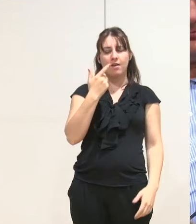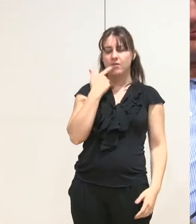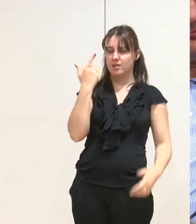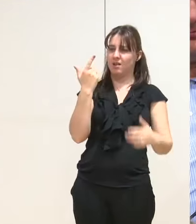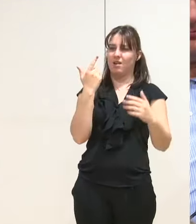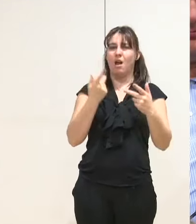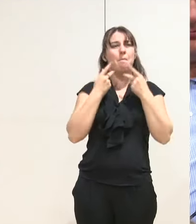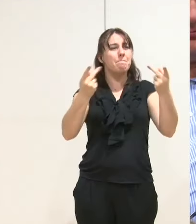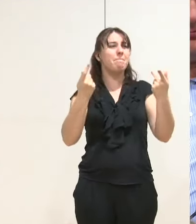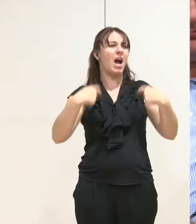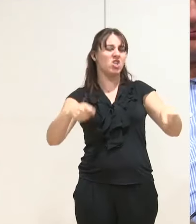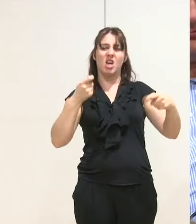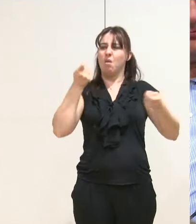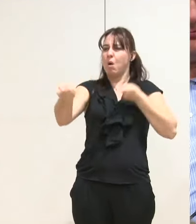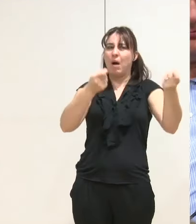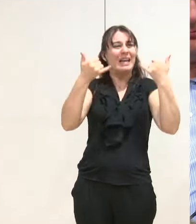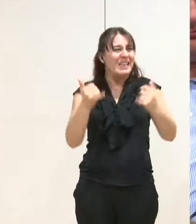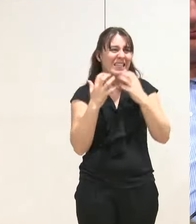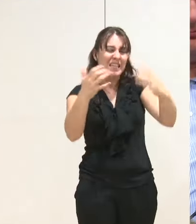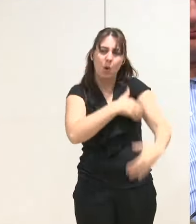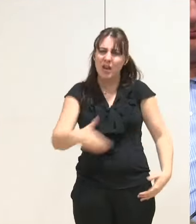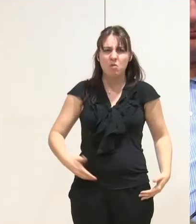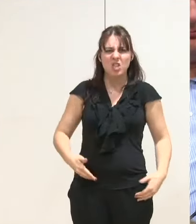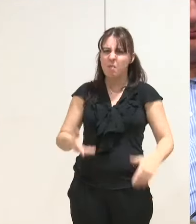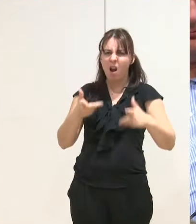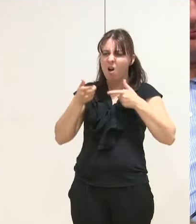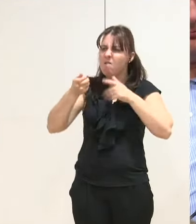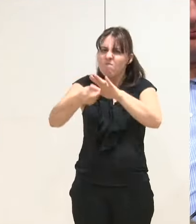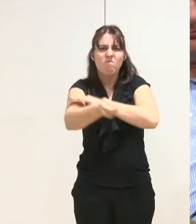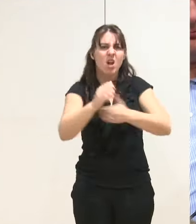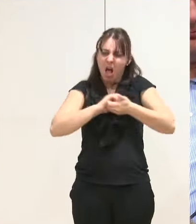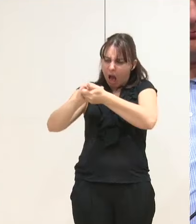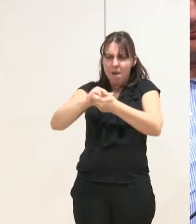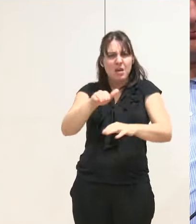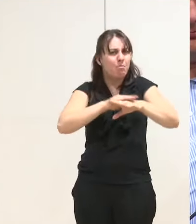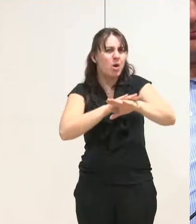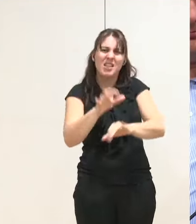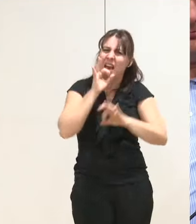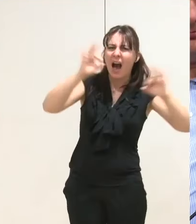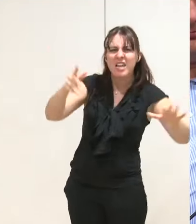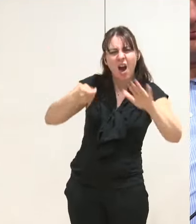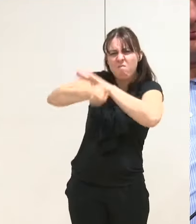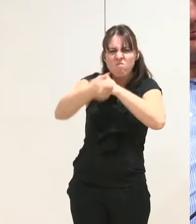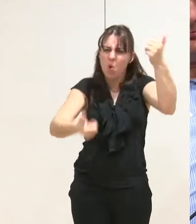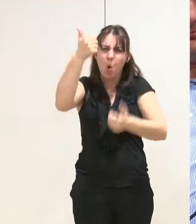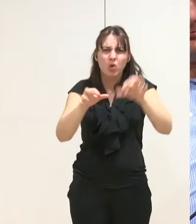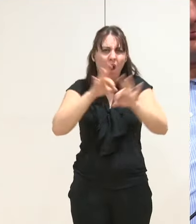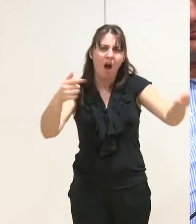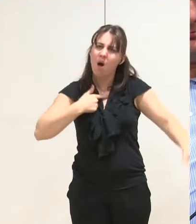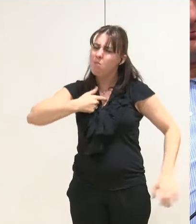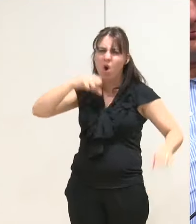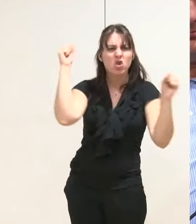publics sont attribués ici dans cette enceinte des amis politiques sans aucune mise en concurrence me renforce dans